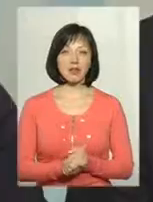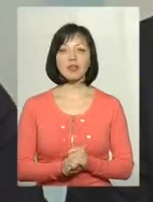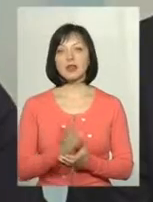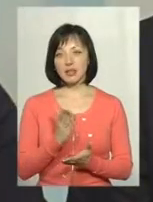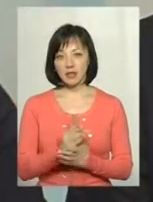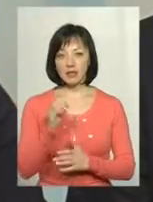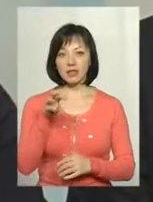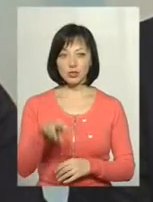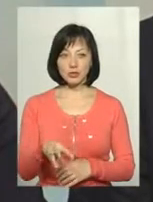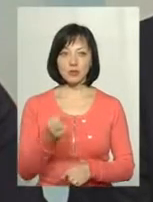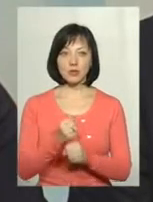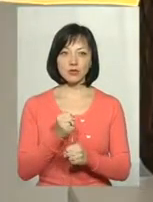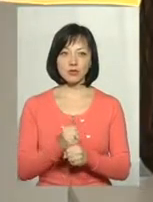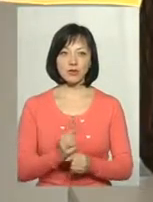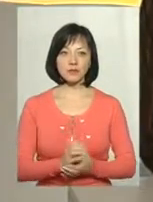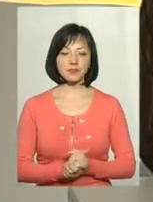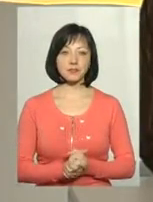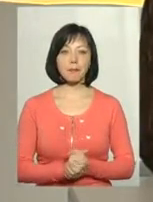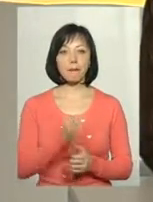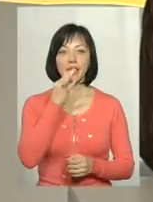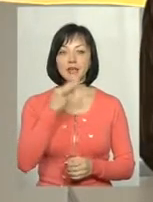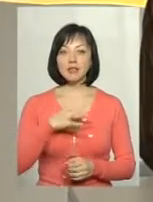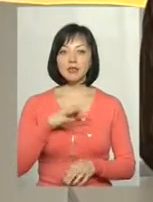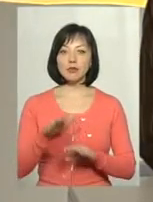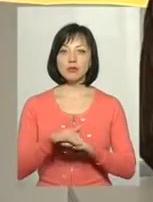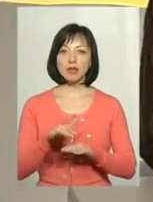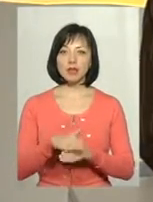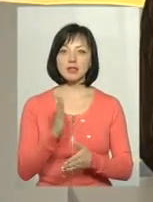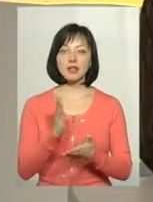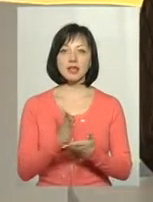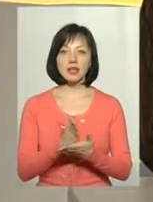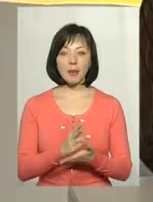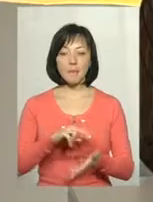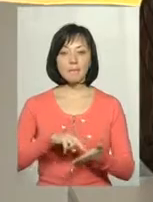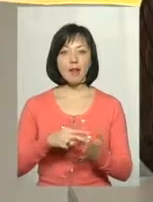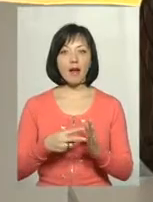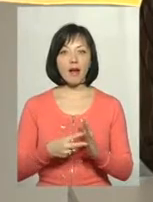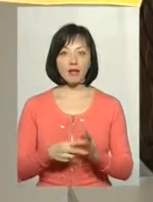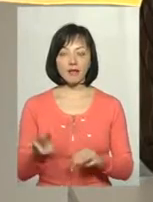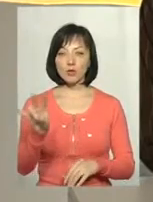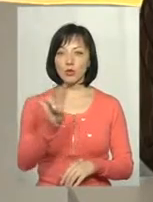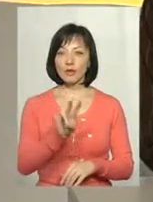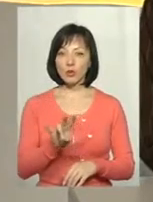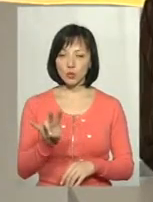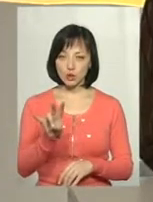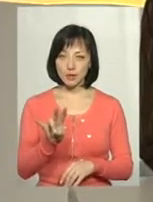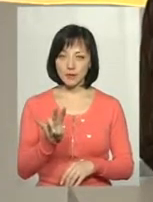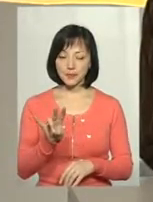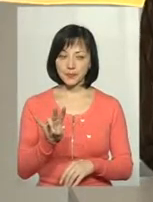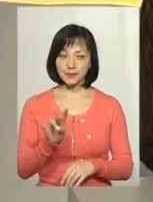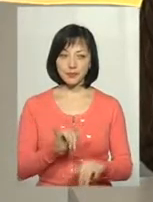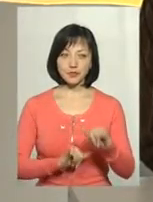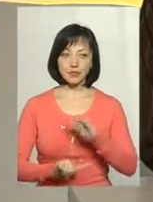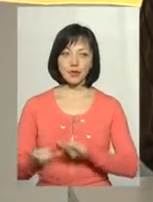працювати, є що шукати резерви. Скажіть, будь ласка, а чи є от той стратегічний план в Новій Ушиці,